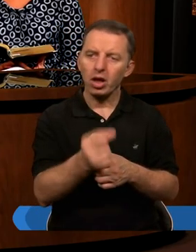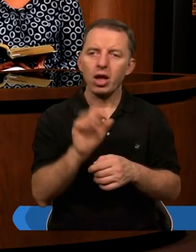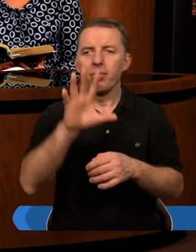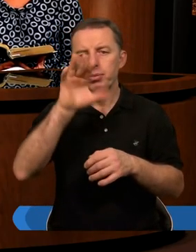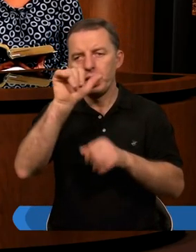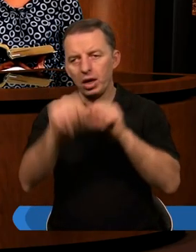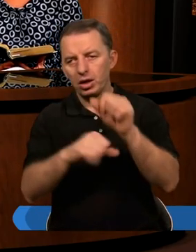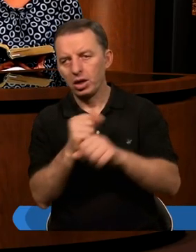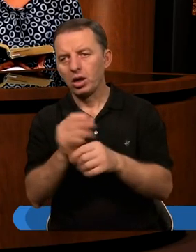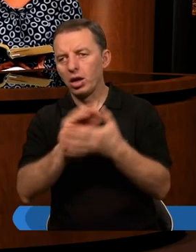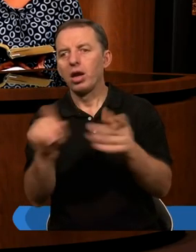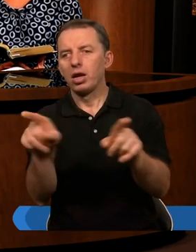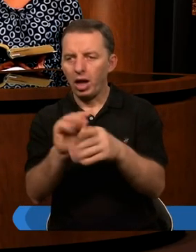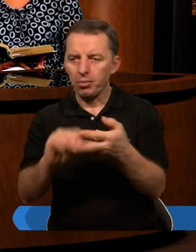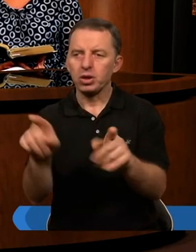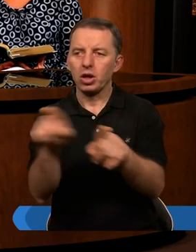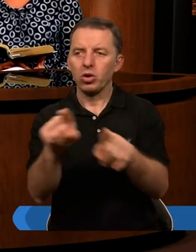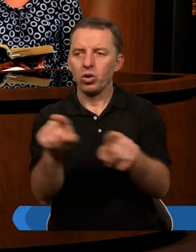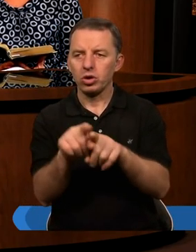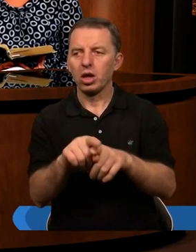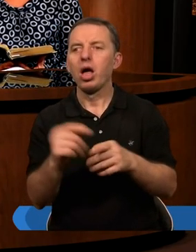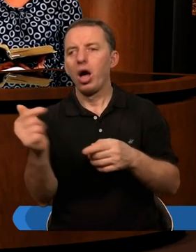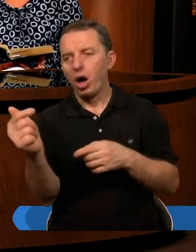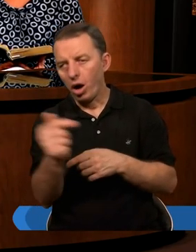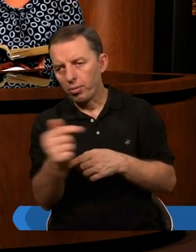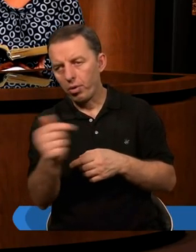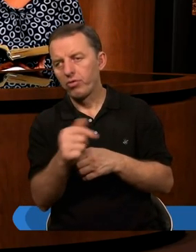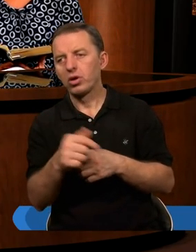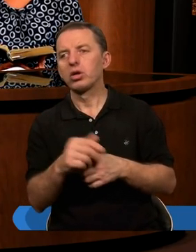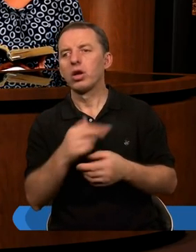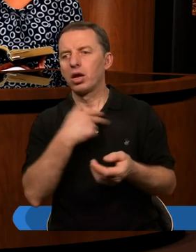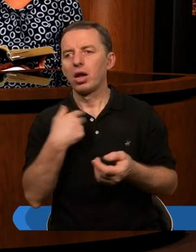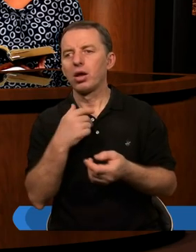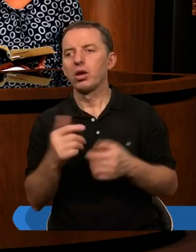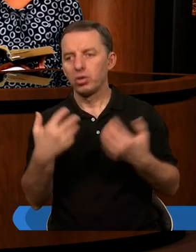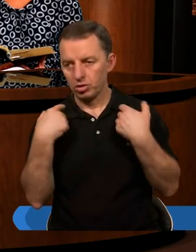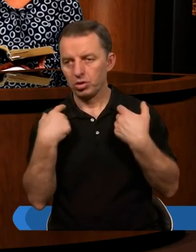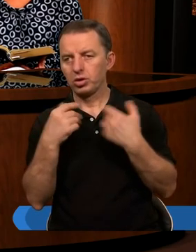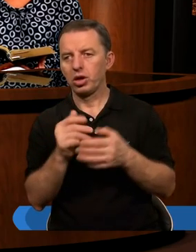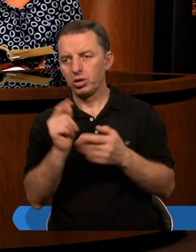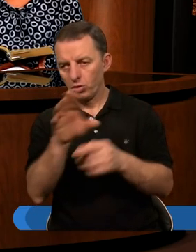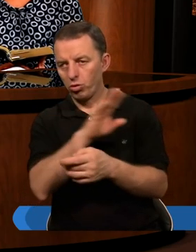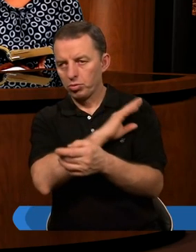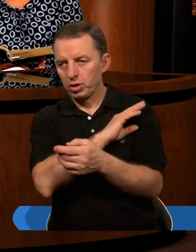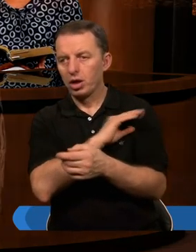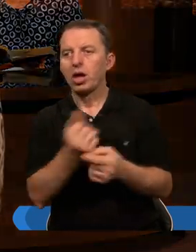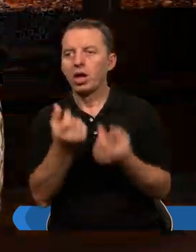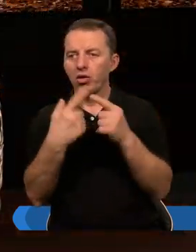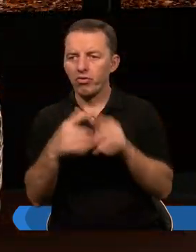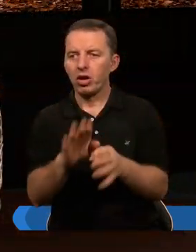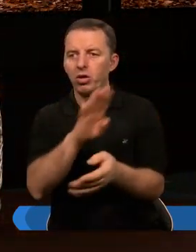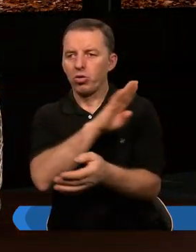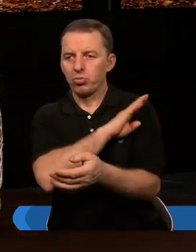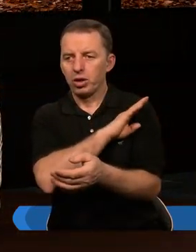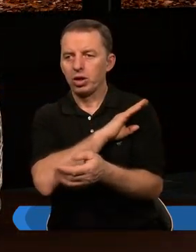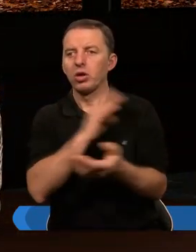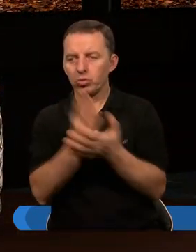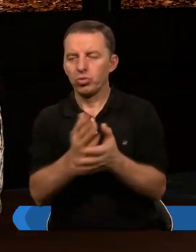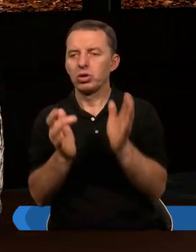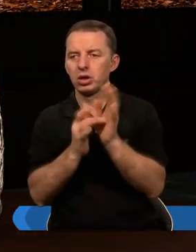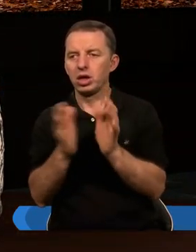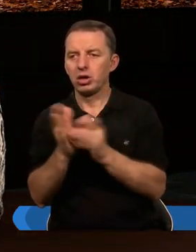za 500 lat ktoś inny napisze to samo i... Obowiązuje, bo ja mogę na przykład dziś umrzeć i z chwilą śmierci dla mnie Chrystus